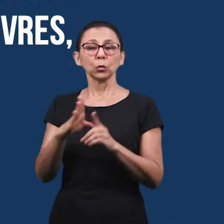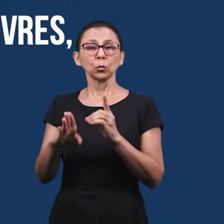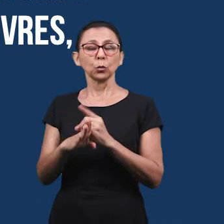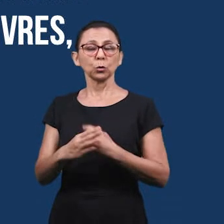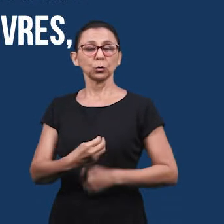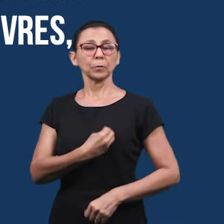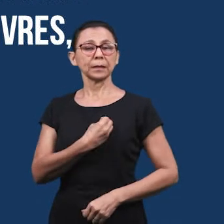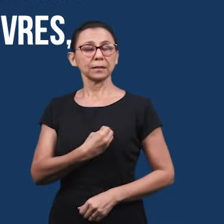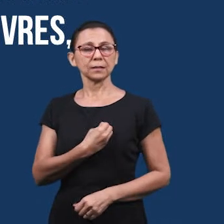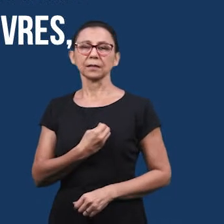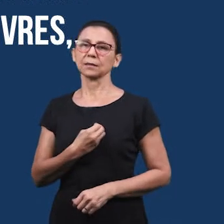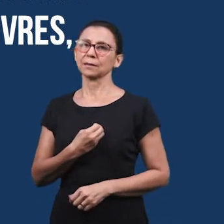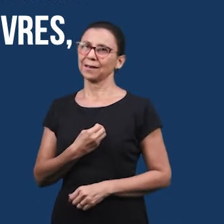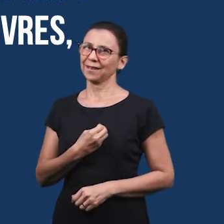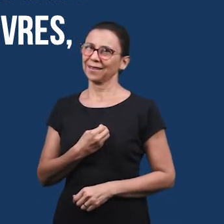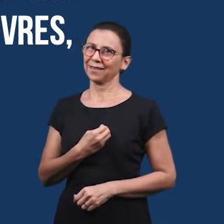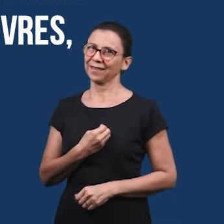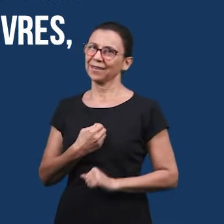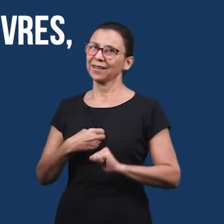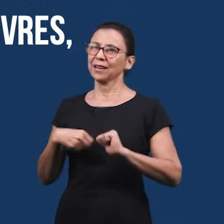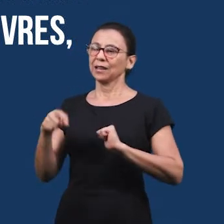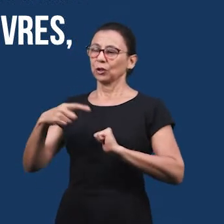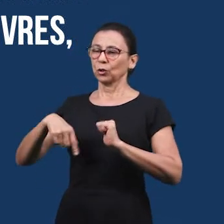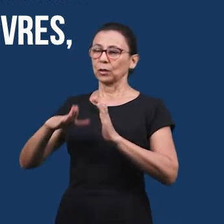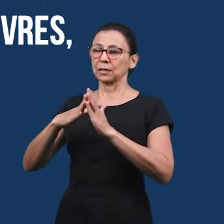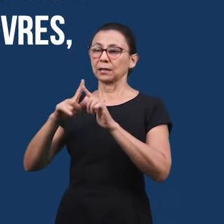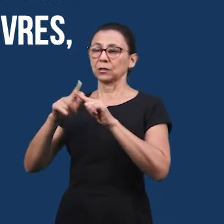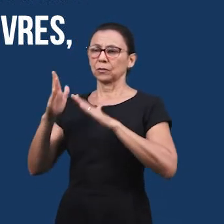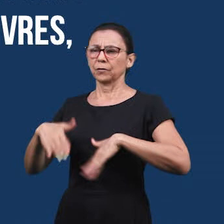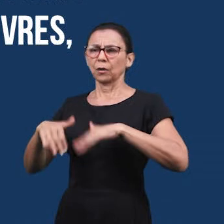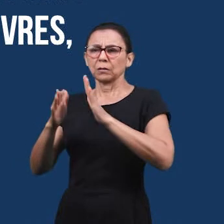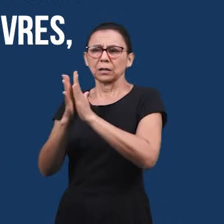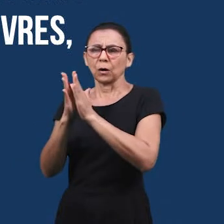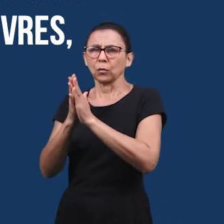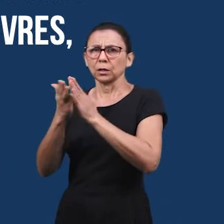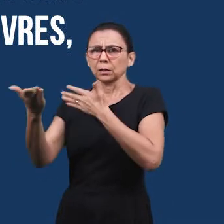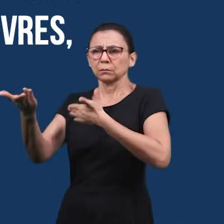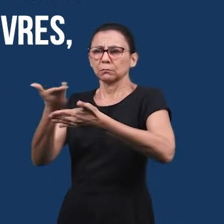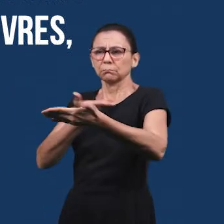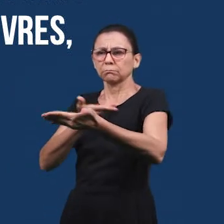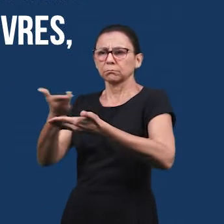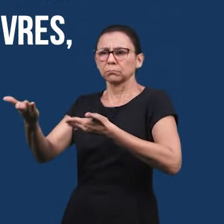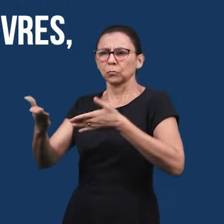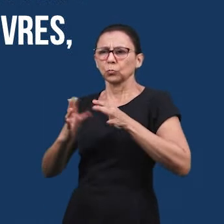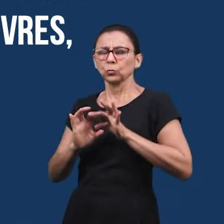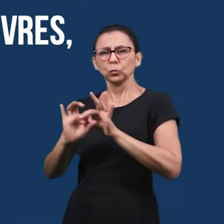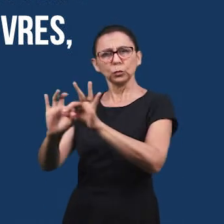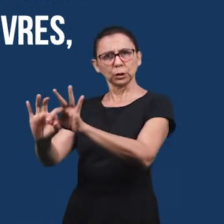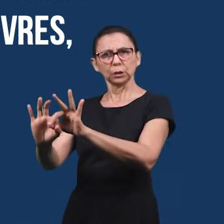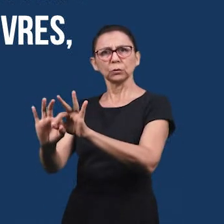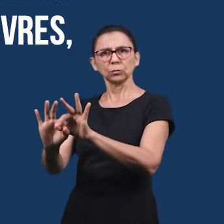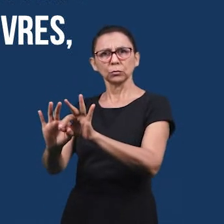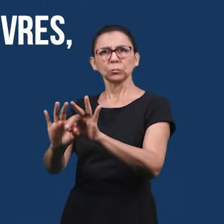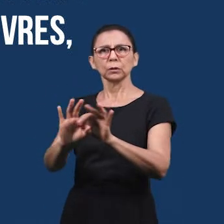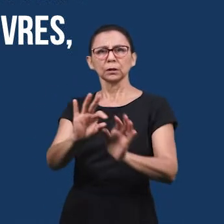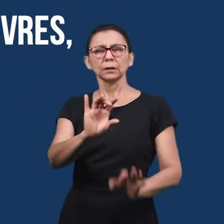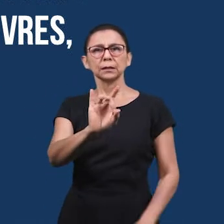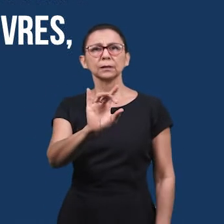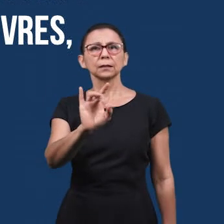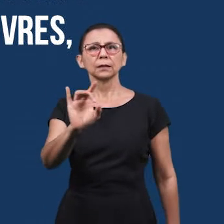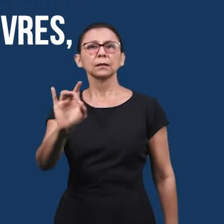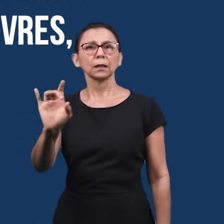церкви, знаете, церковь молится за вас, как тело Христово. Мы связаны друг с другом, и каждый